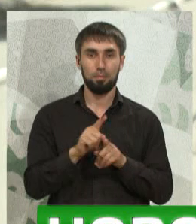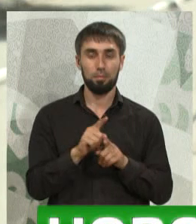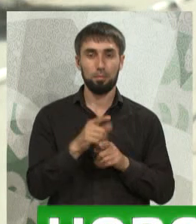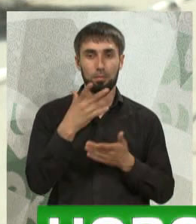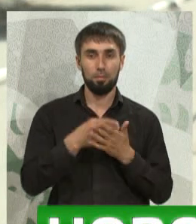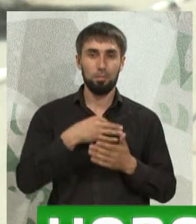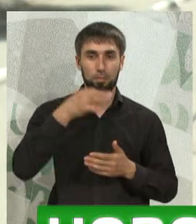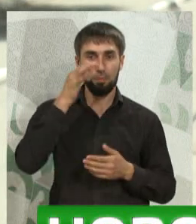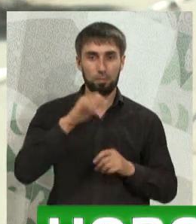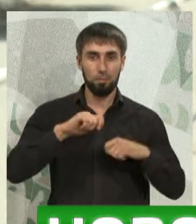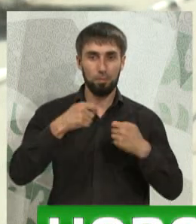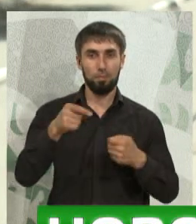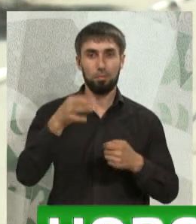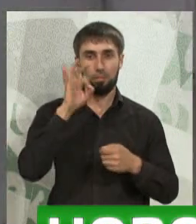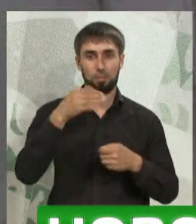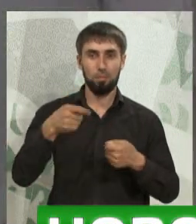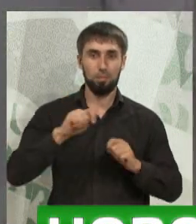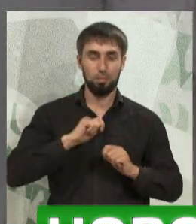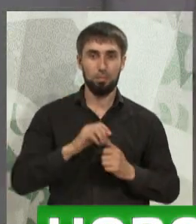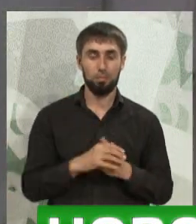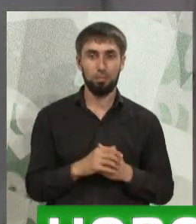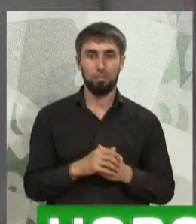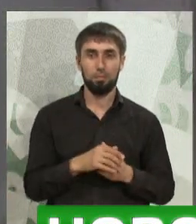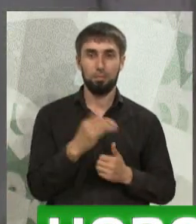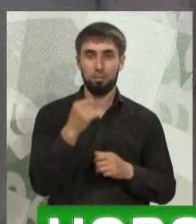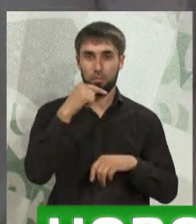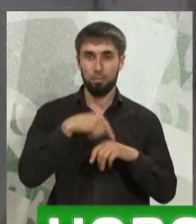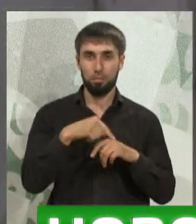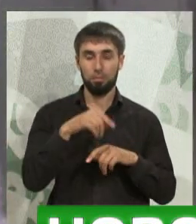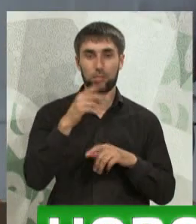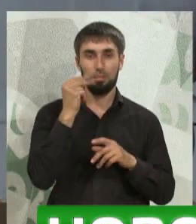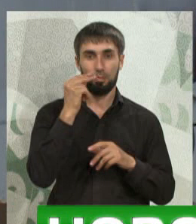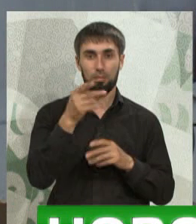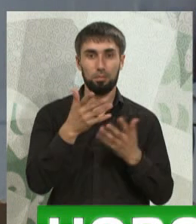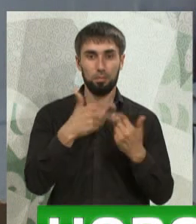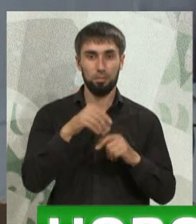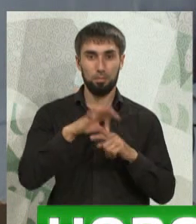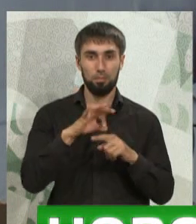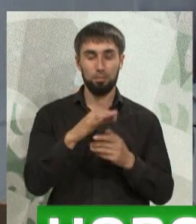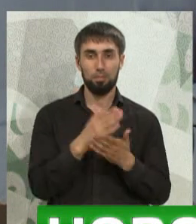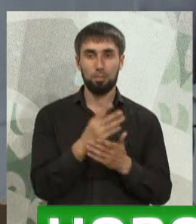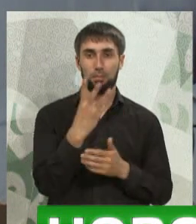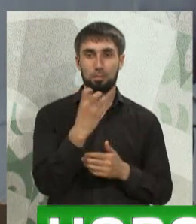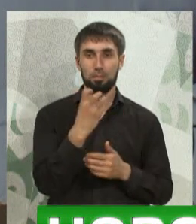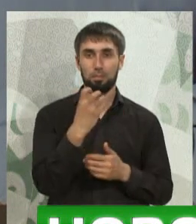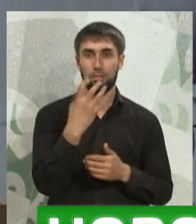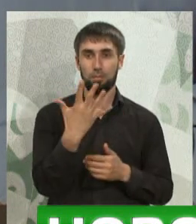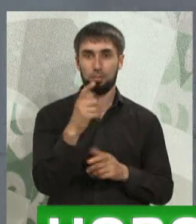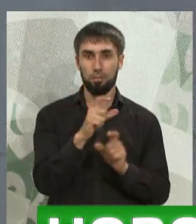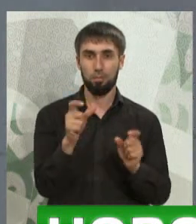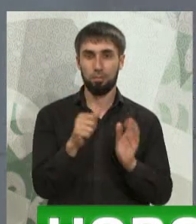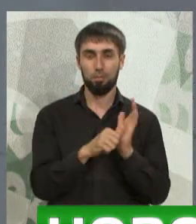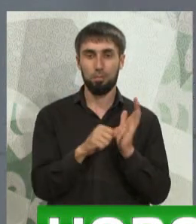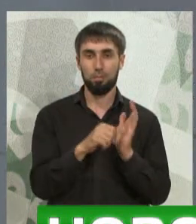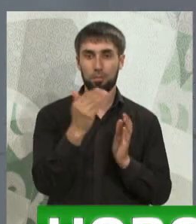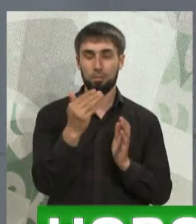и своим, так и они с нами своим опытом. На данный момент число заразившихся в республике составляет порядка 350 человек. 6 из